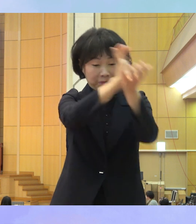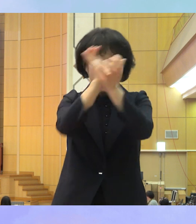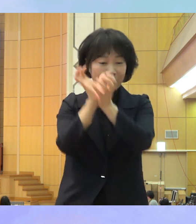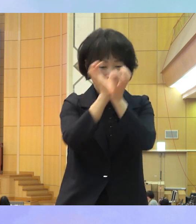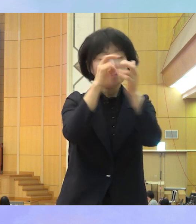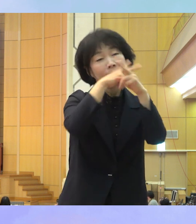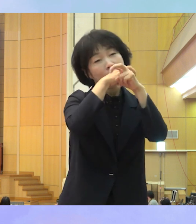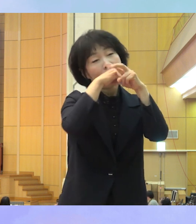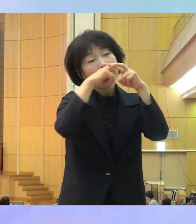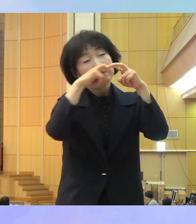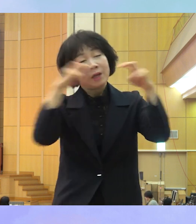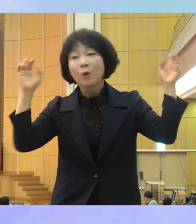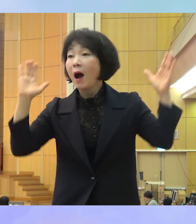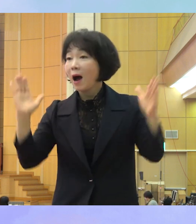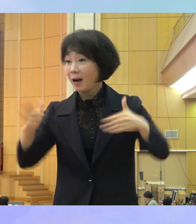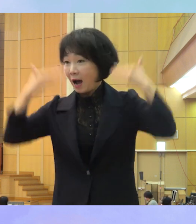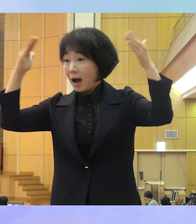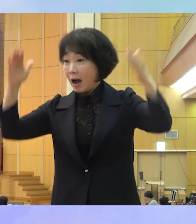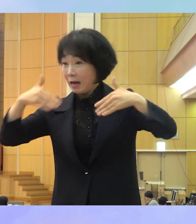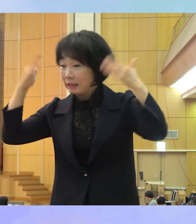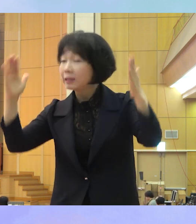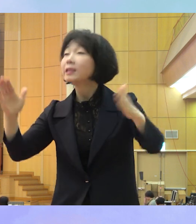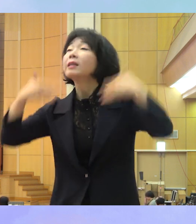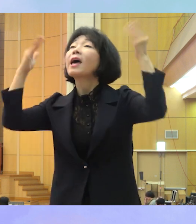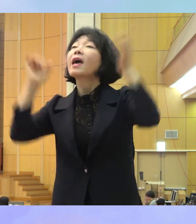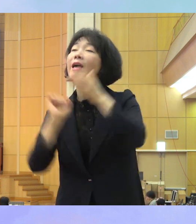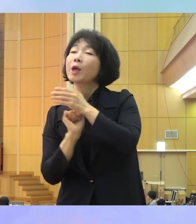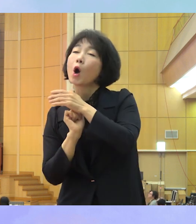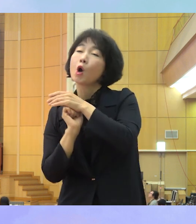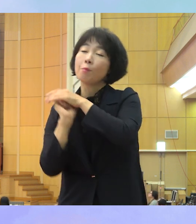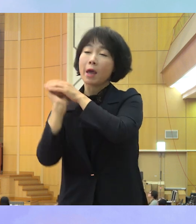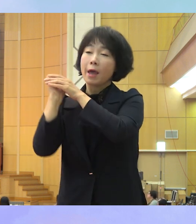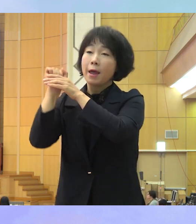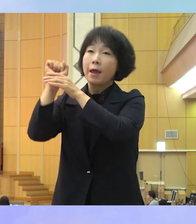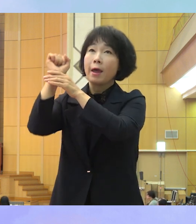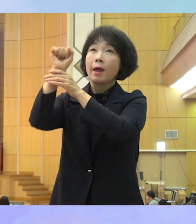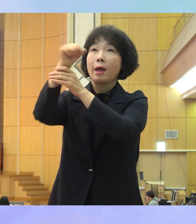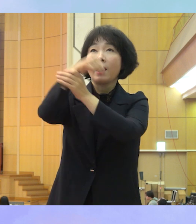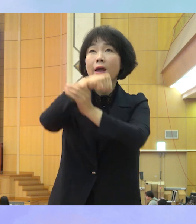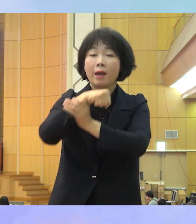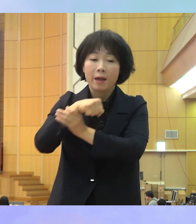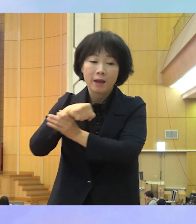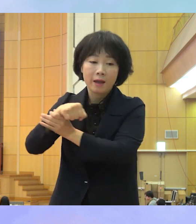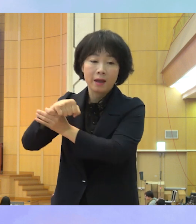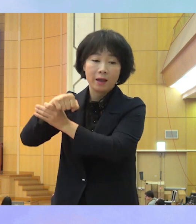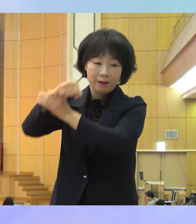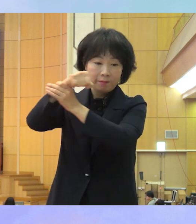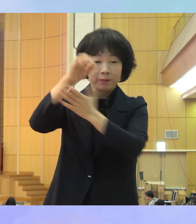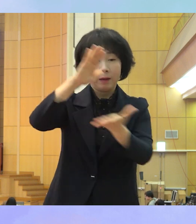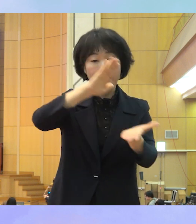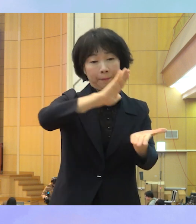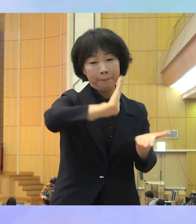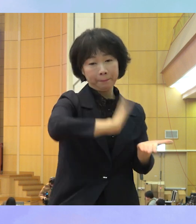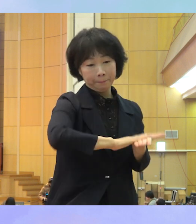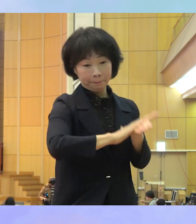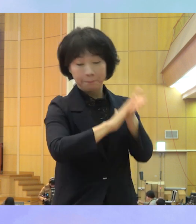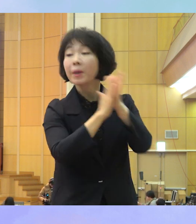노은 봄의 꽃향기와 가을의 열매,